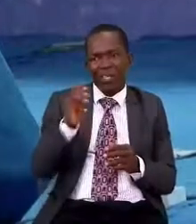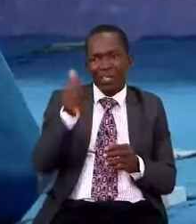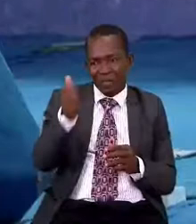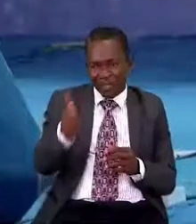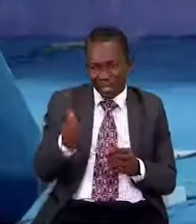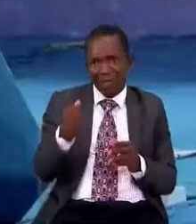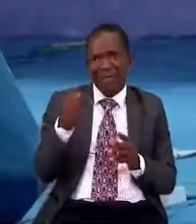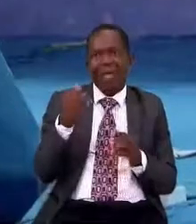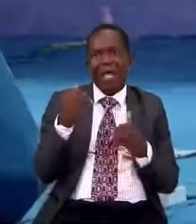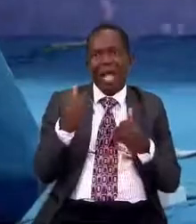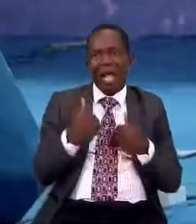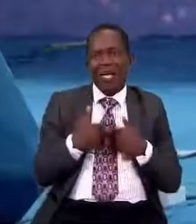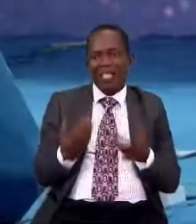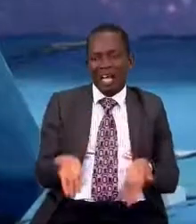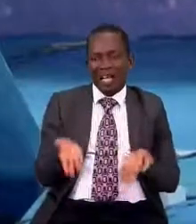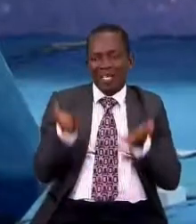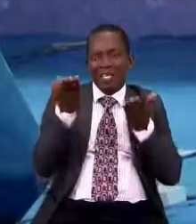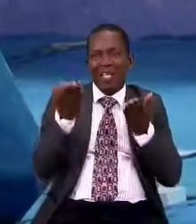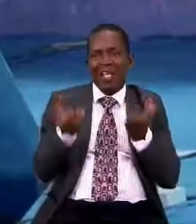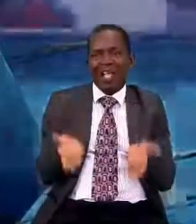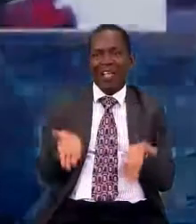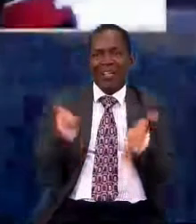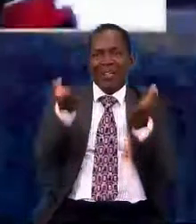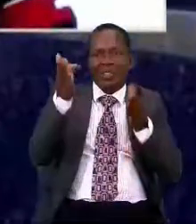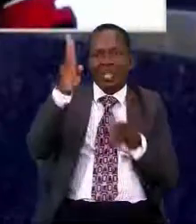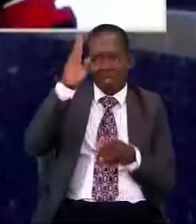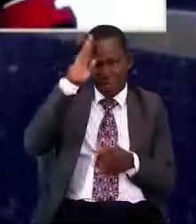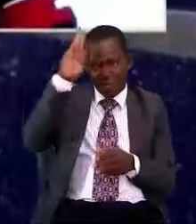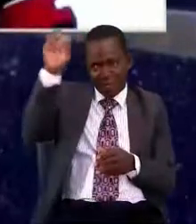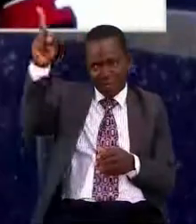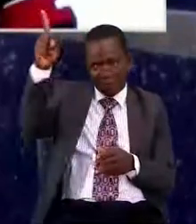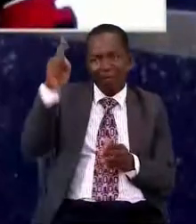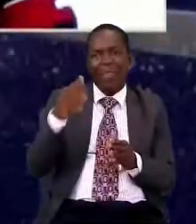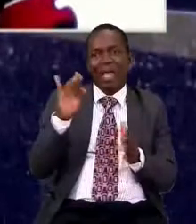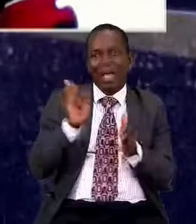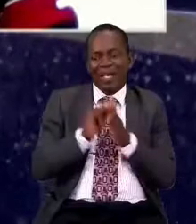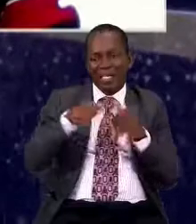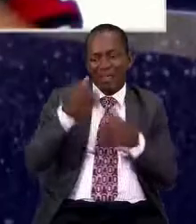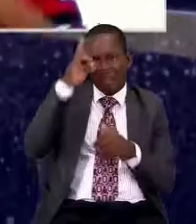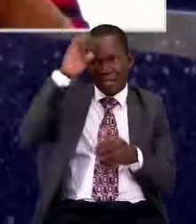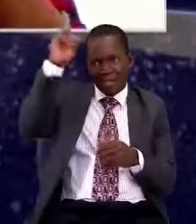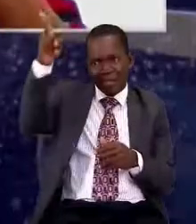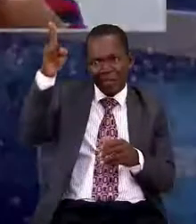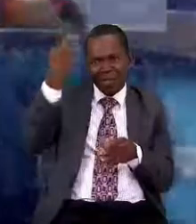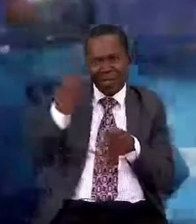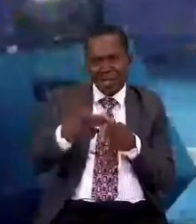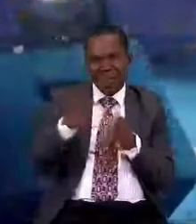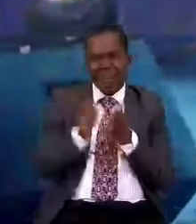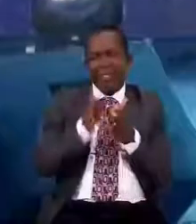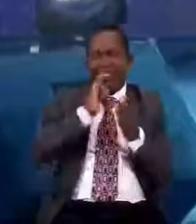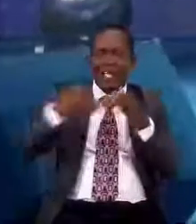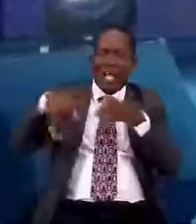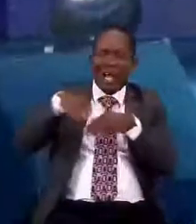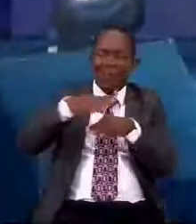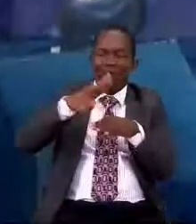donné le nom qui est au-dessus de tout nom. Si tu crois, si